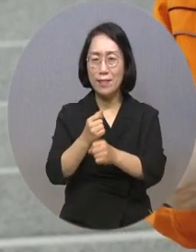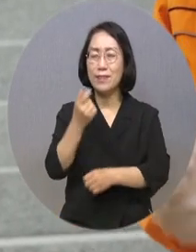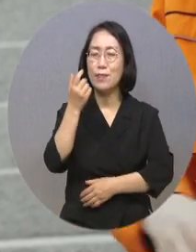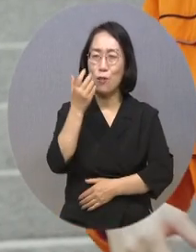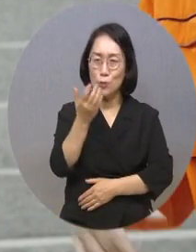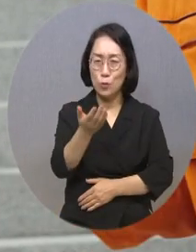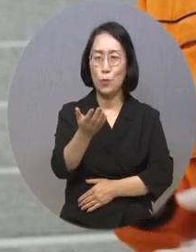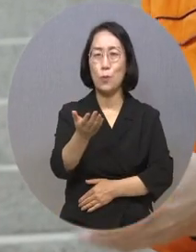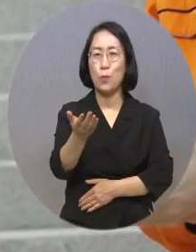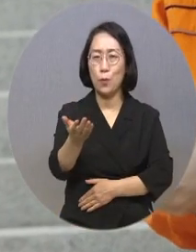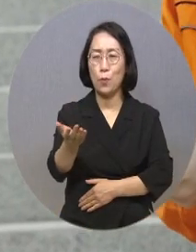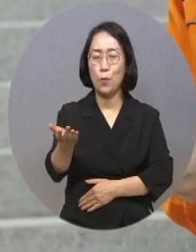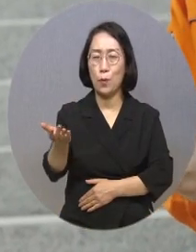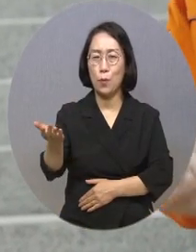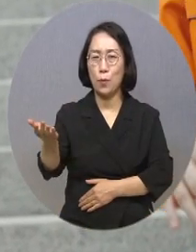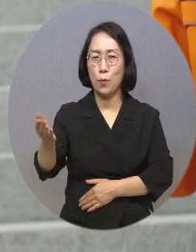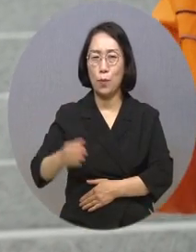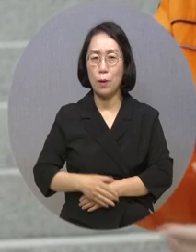만들었소?